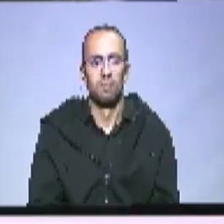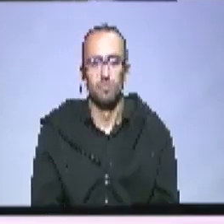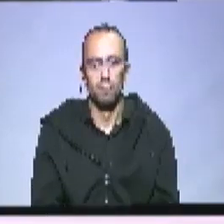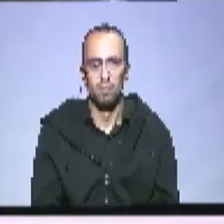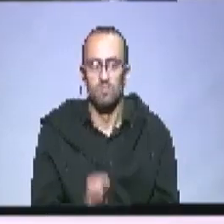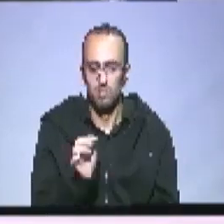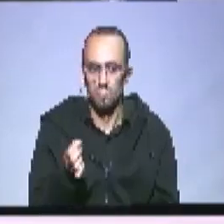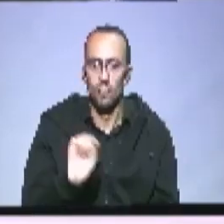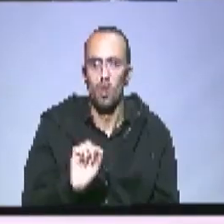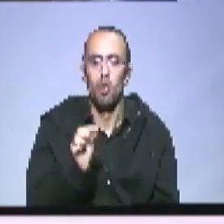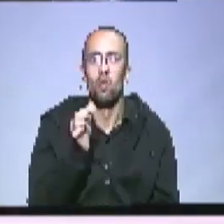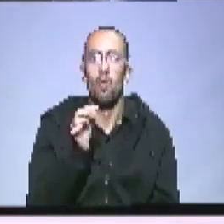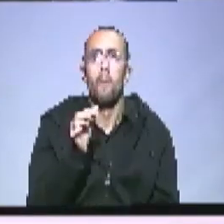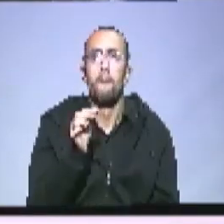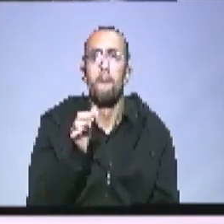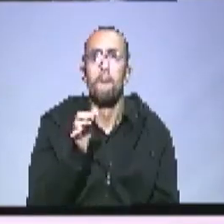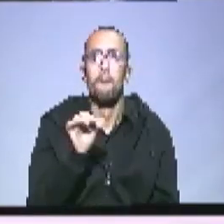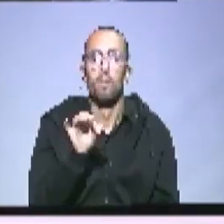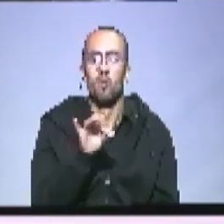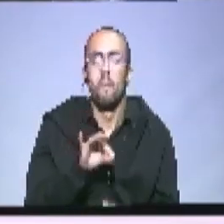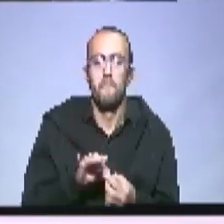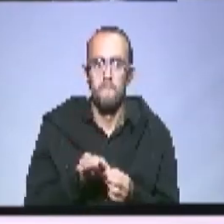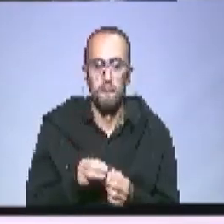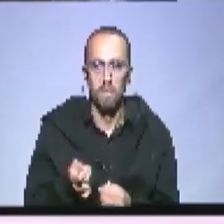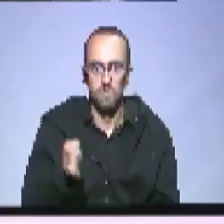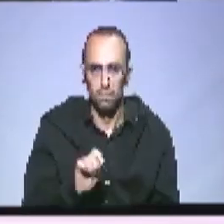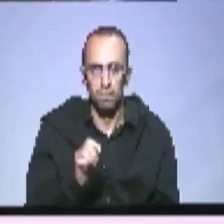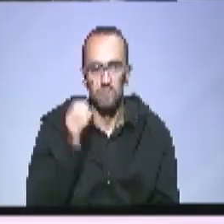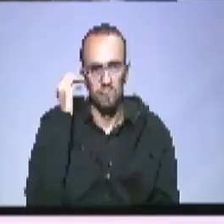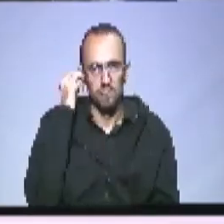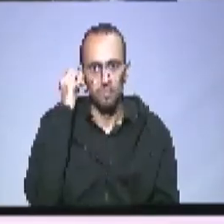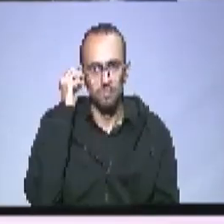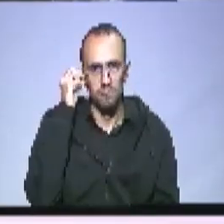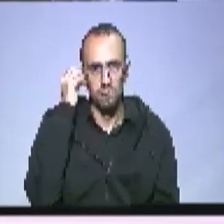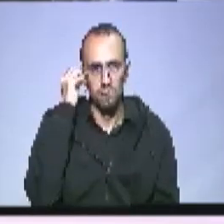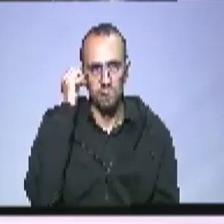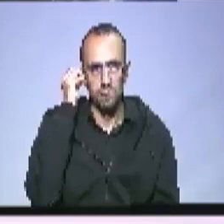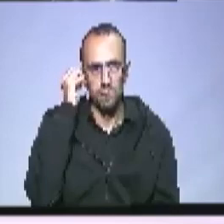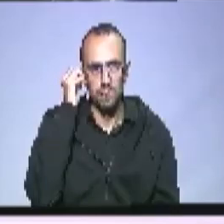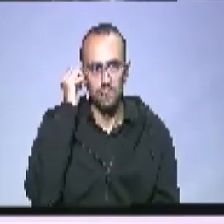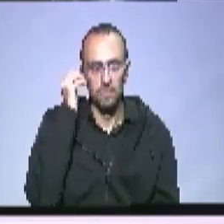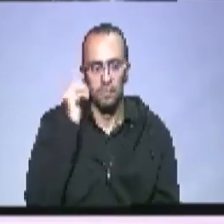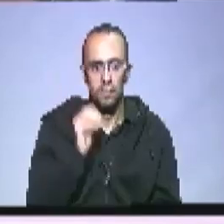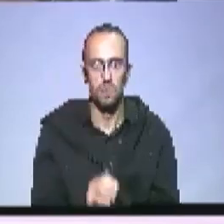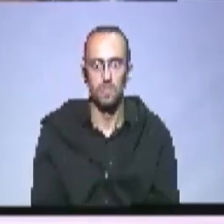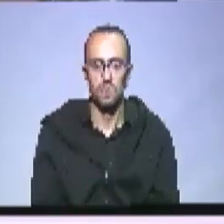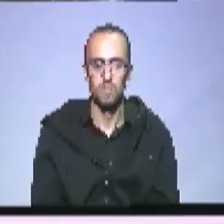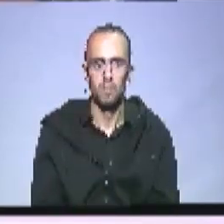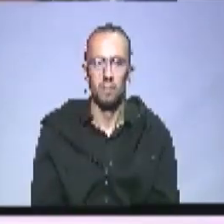ممكن نحط معلقه توم كده ناعم، او مع طعم التوم والبصل مع بعض بيبقى جميل. هناخد بس ريحته.